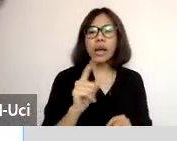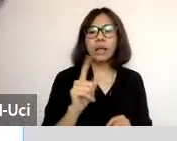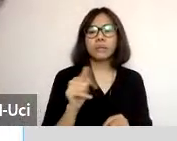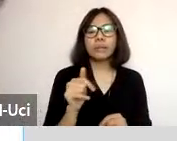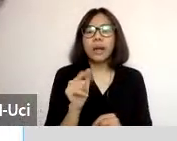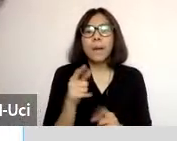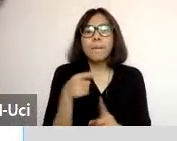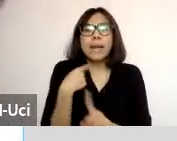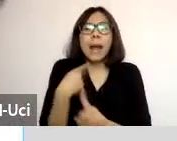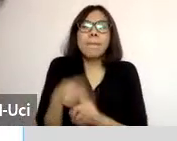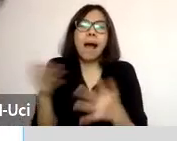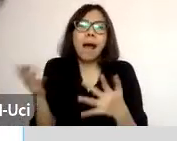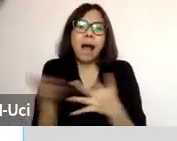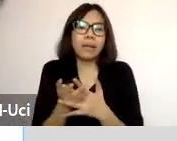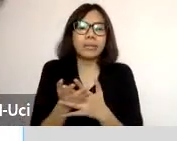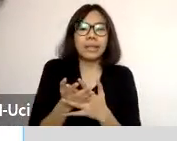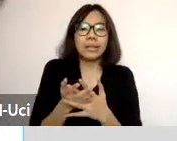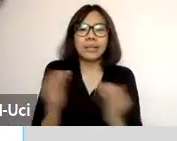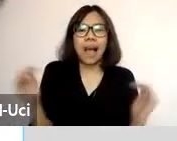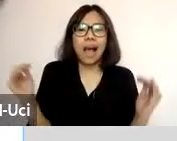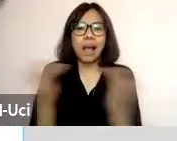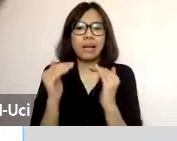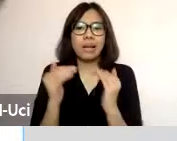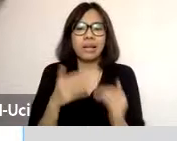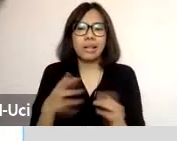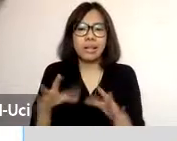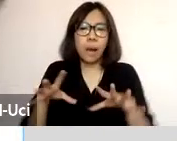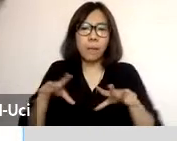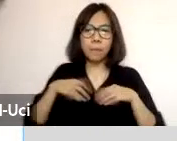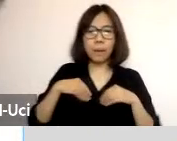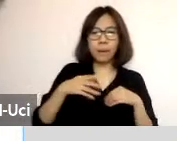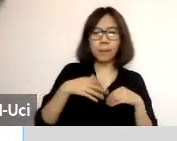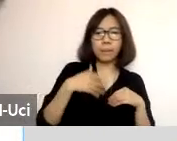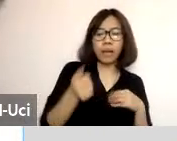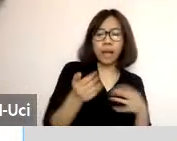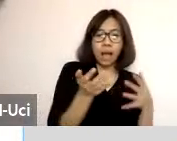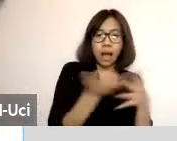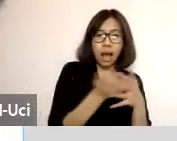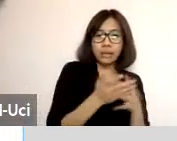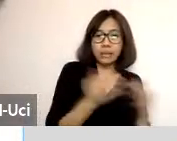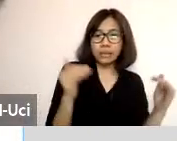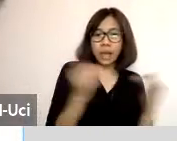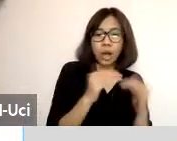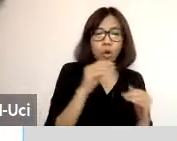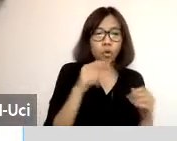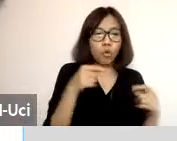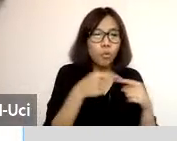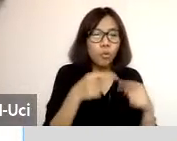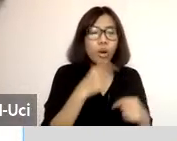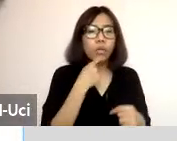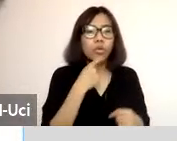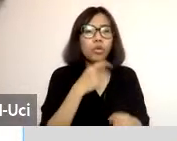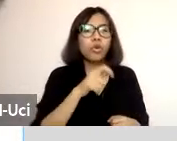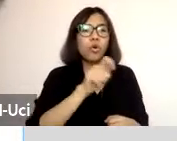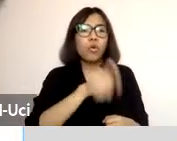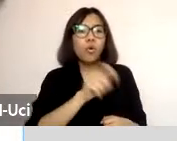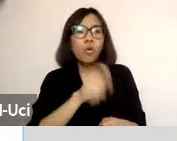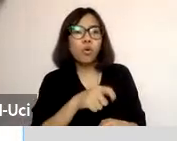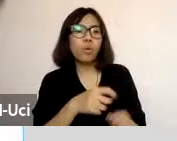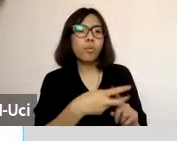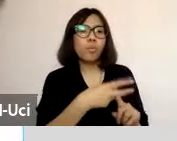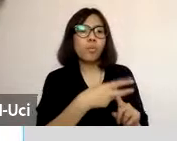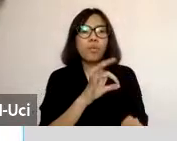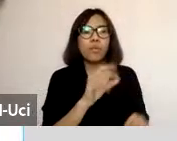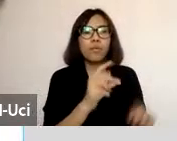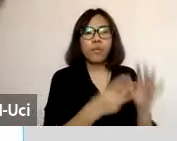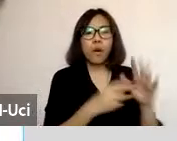akses terhadap keadilan ya akseptor kadang-kadang disini bukan bicara normal Justice tapi juga masukkan konteks informal